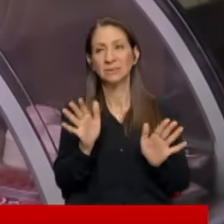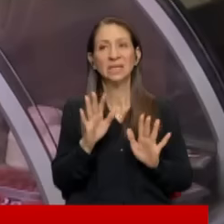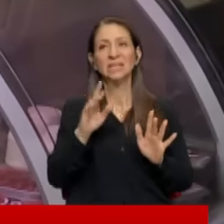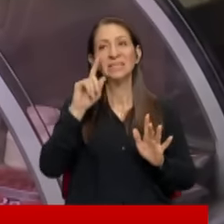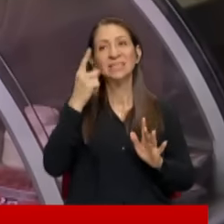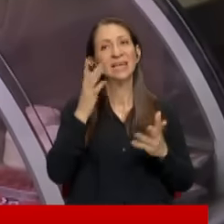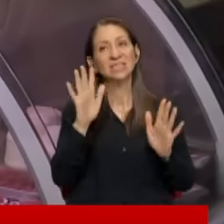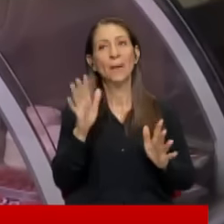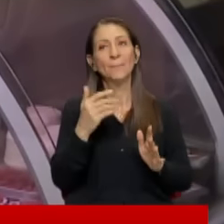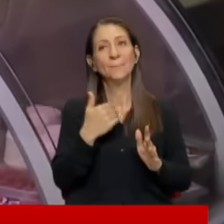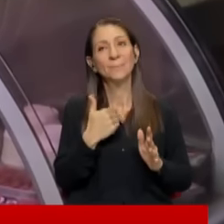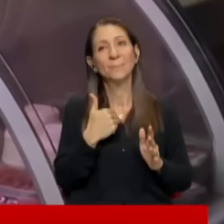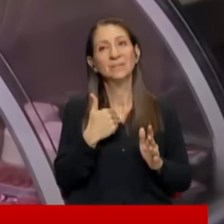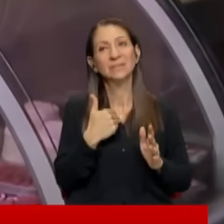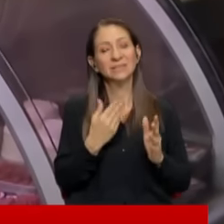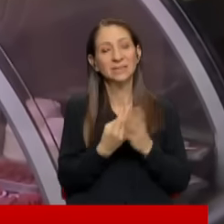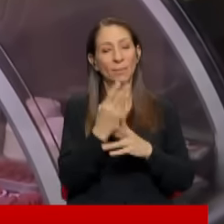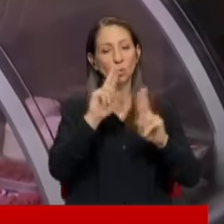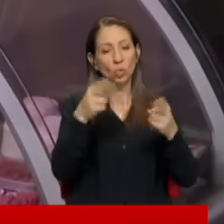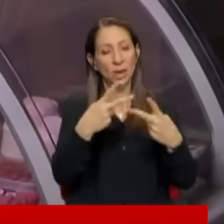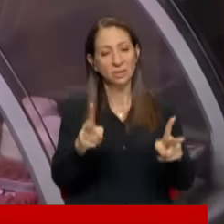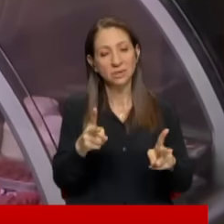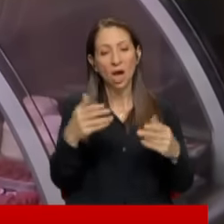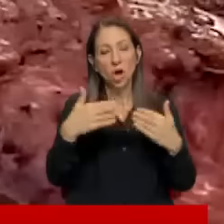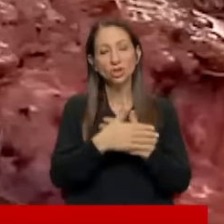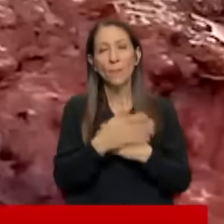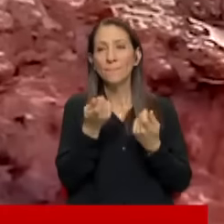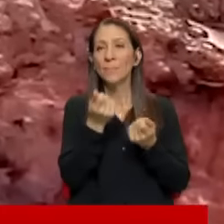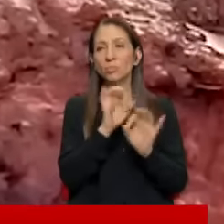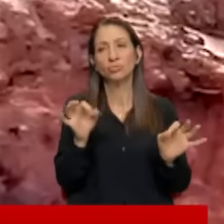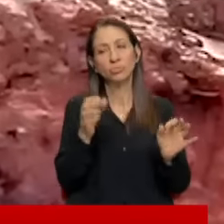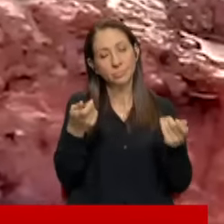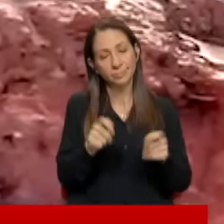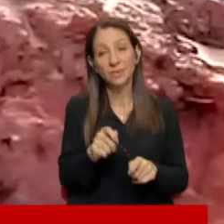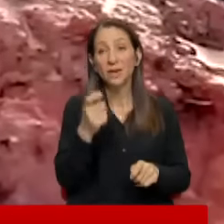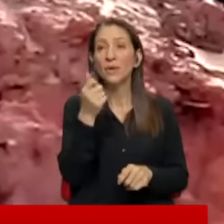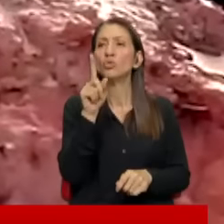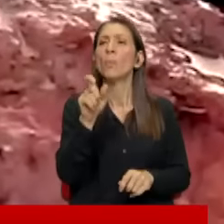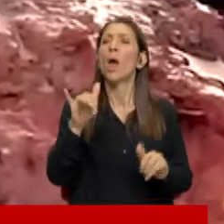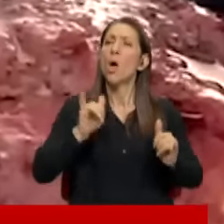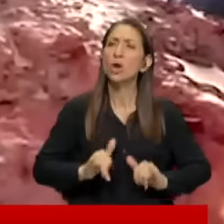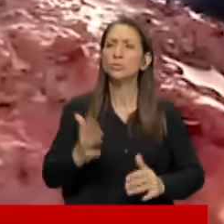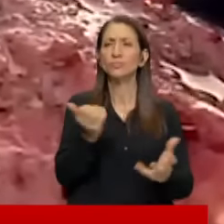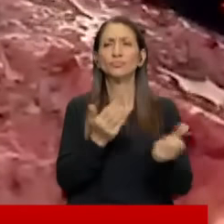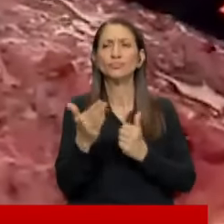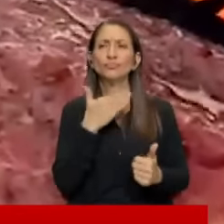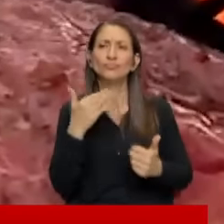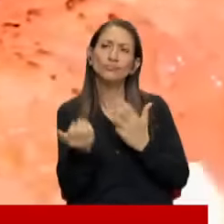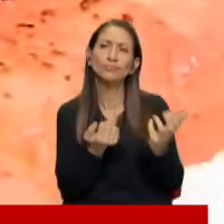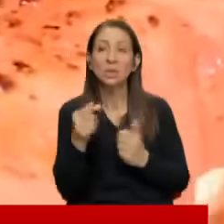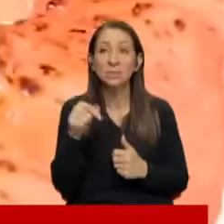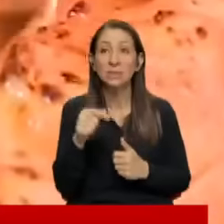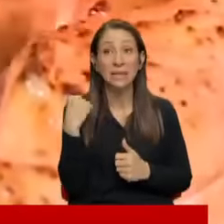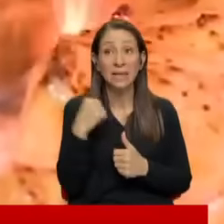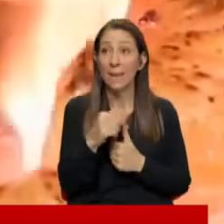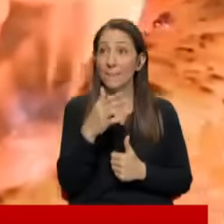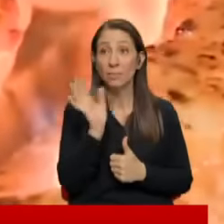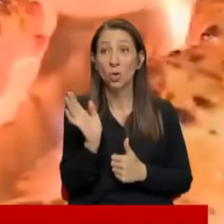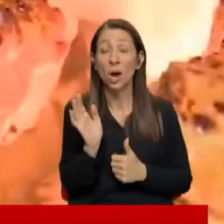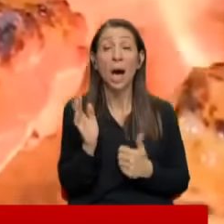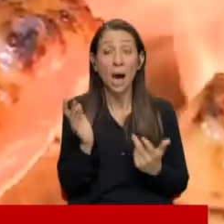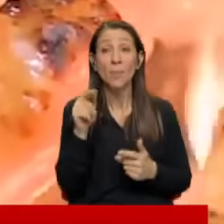sadece biz sabah dükkan açıp kapayacağız gibime geliyor. Eskiden fiyatı sorulmadan rahatlıkla alınan etin fiyatını yine bilmiyor